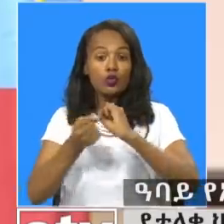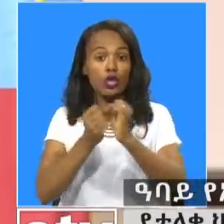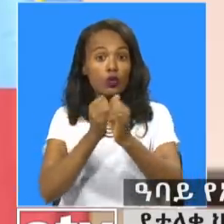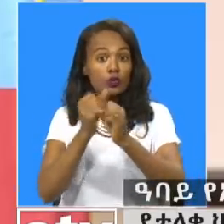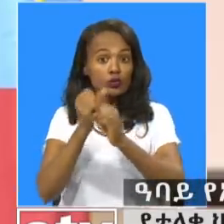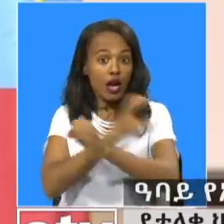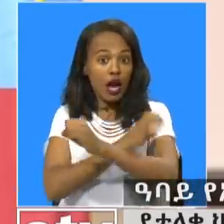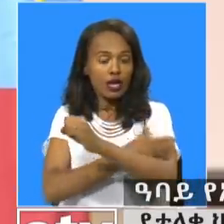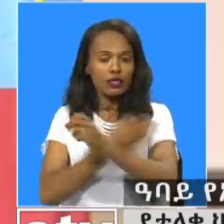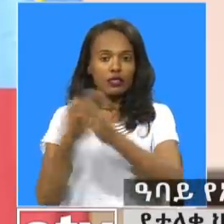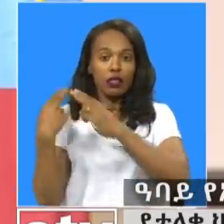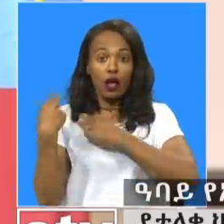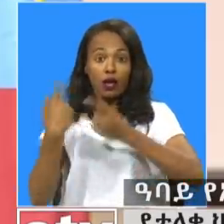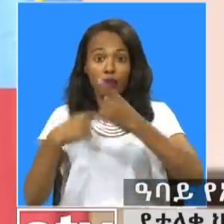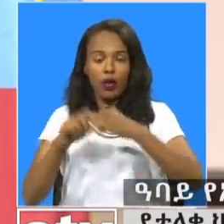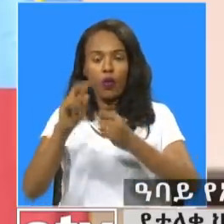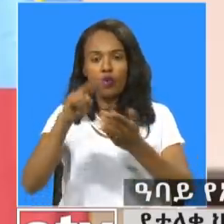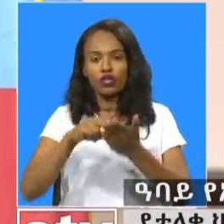ስልጣን የመጣው 2010